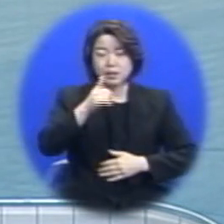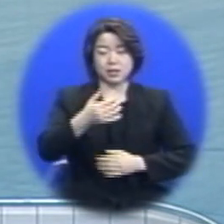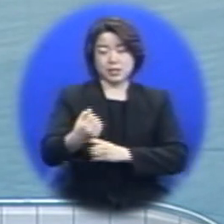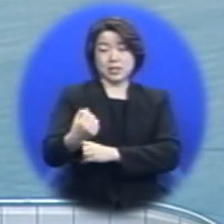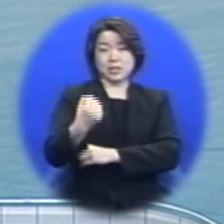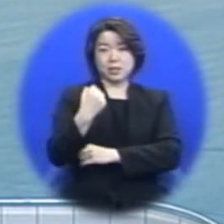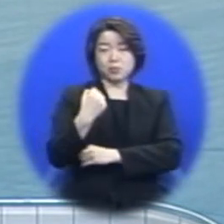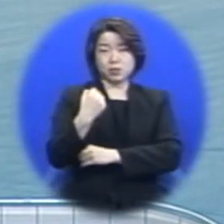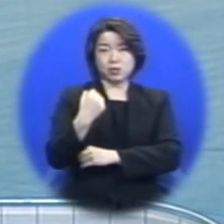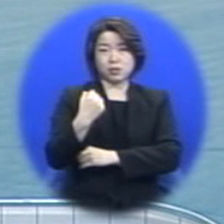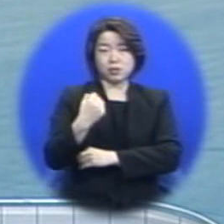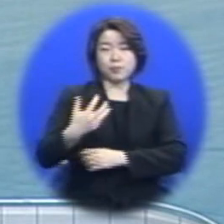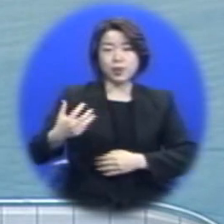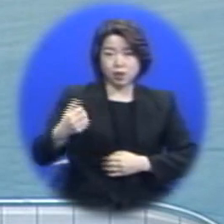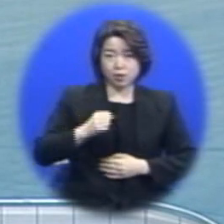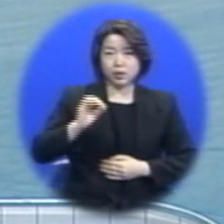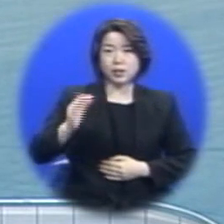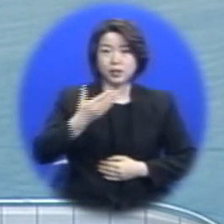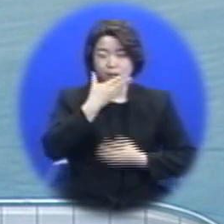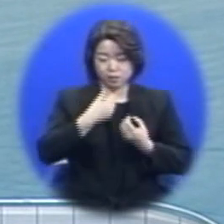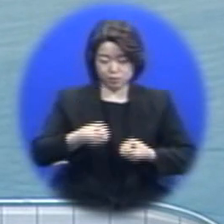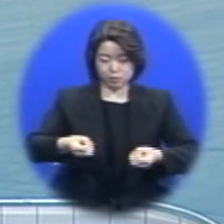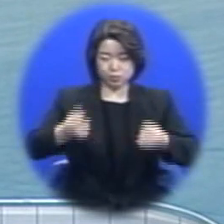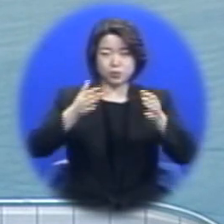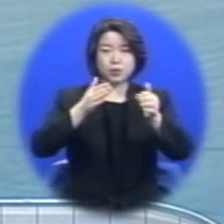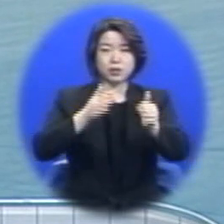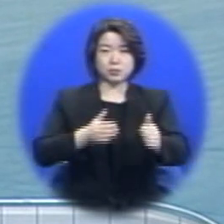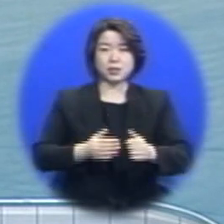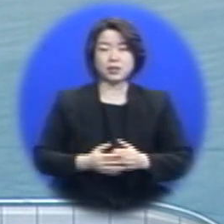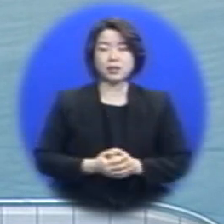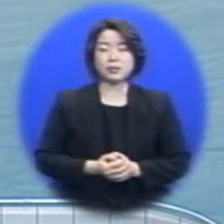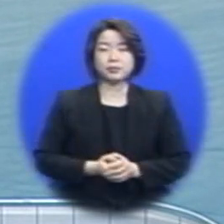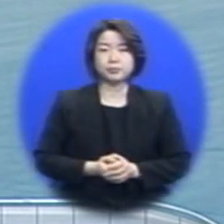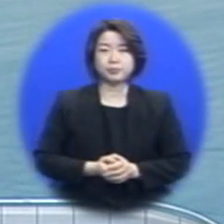능력을 얻게 되시기를 축원합니다.